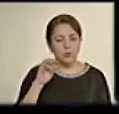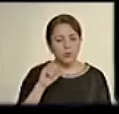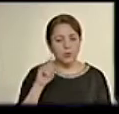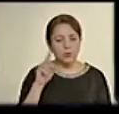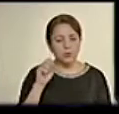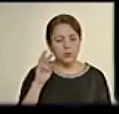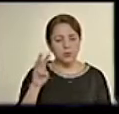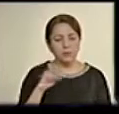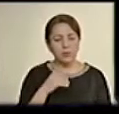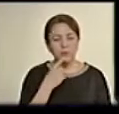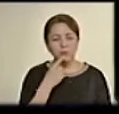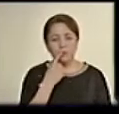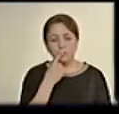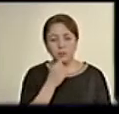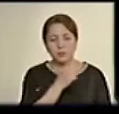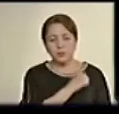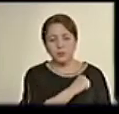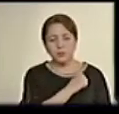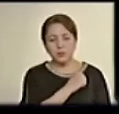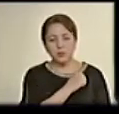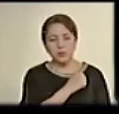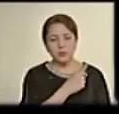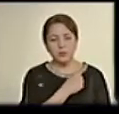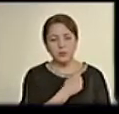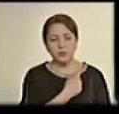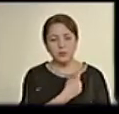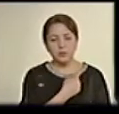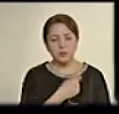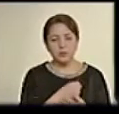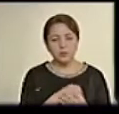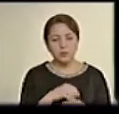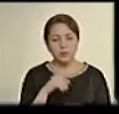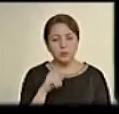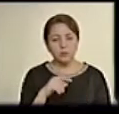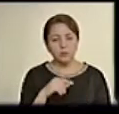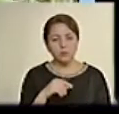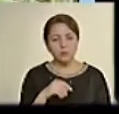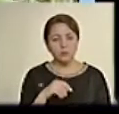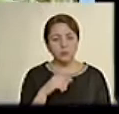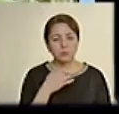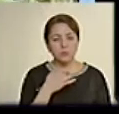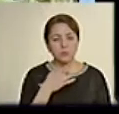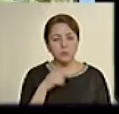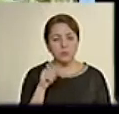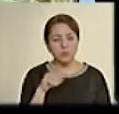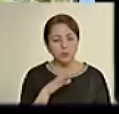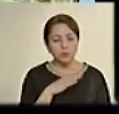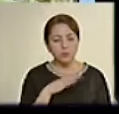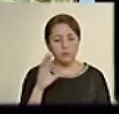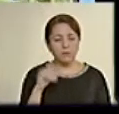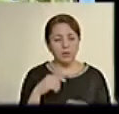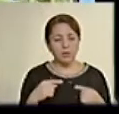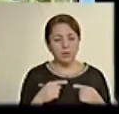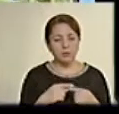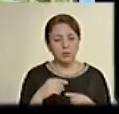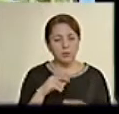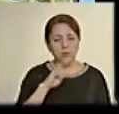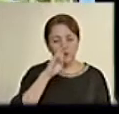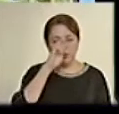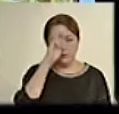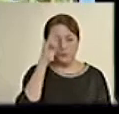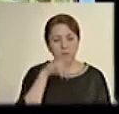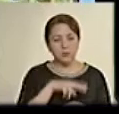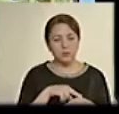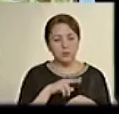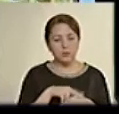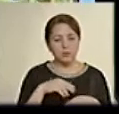urush paytlari yig'iladigan qo'shin ekan. Suyurg'ol egasiga xuddi shunday talablar qo'yilgan va albatta davlatga soliq